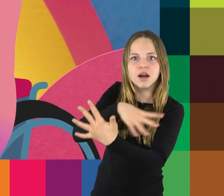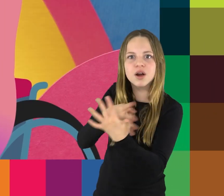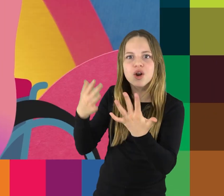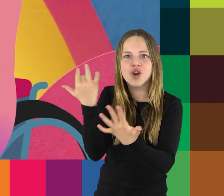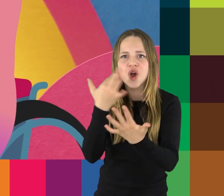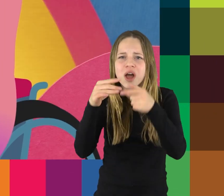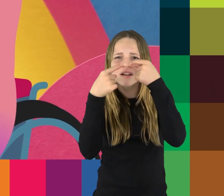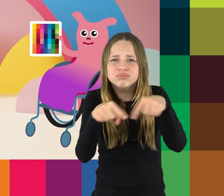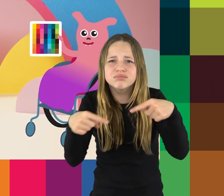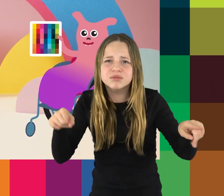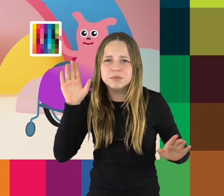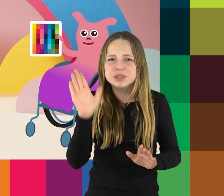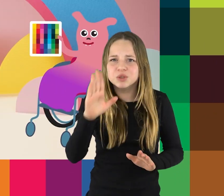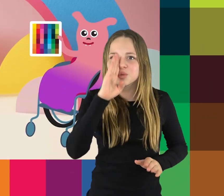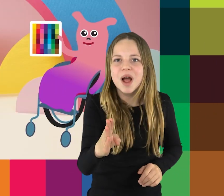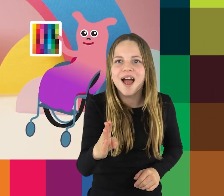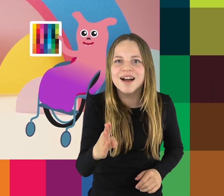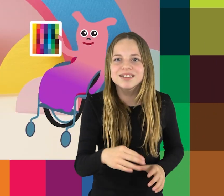enfants.